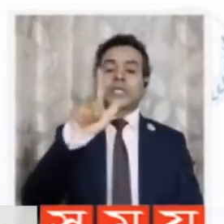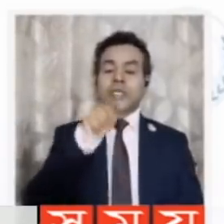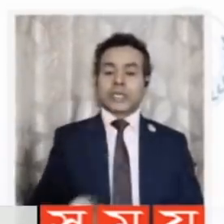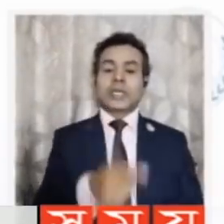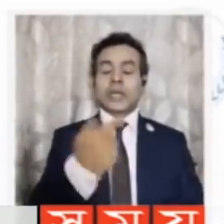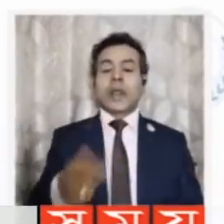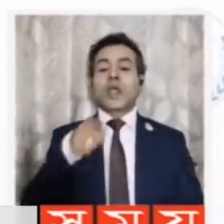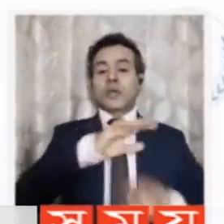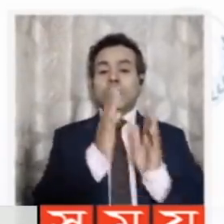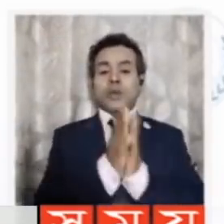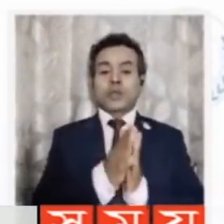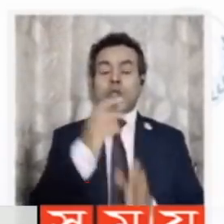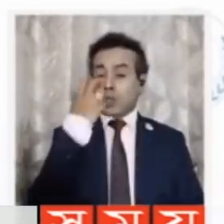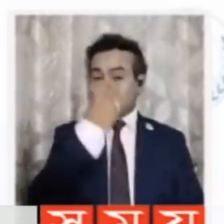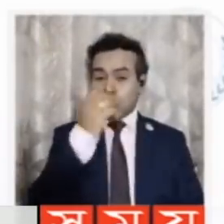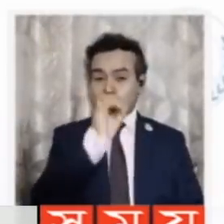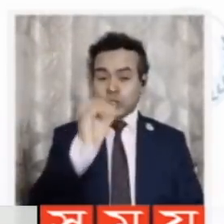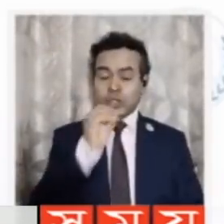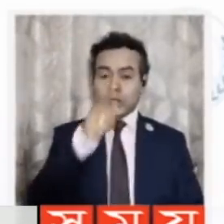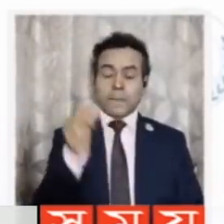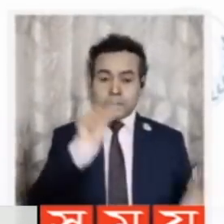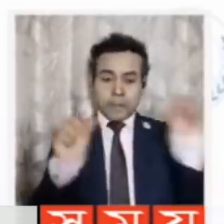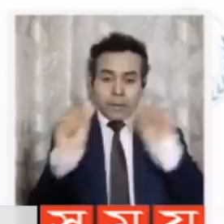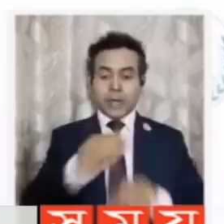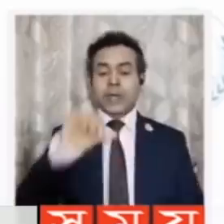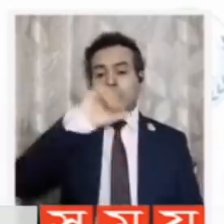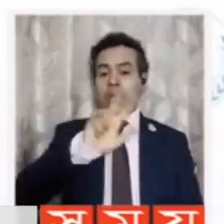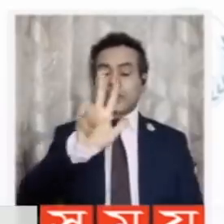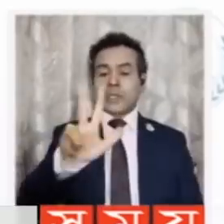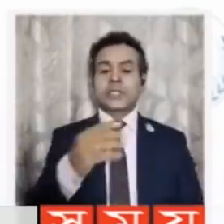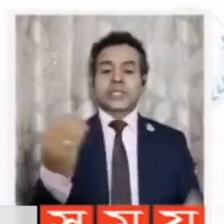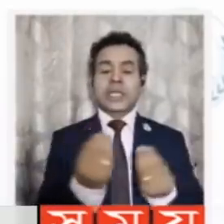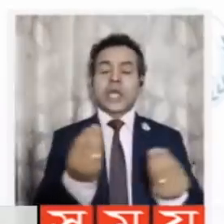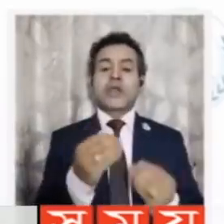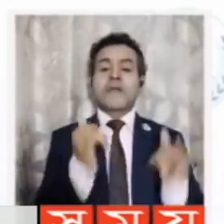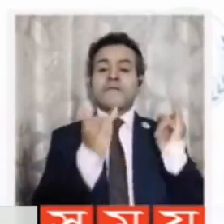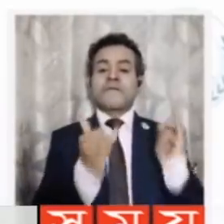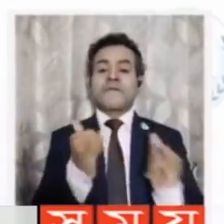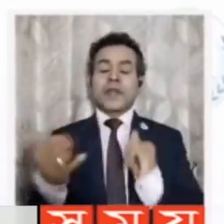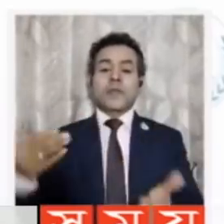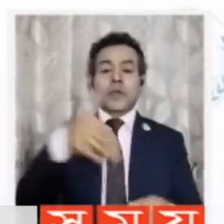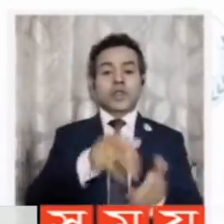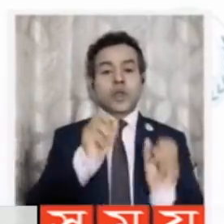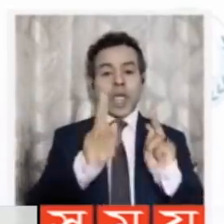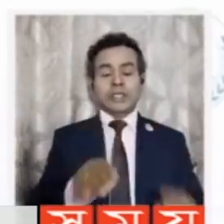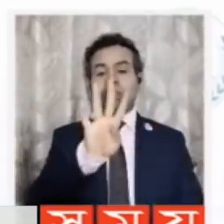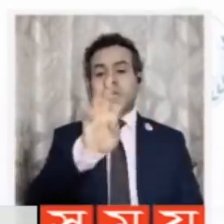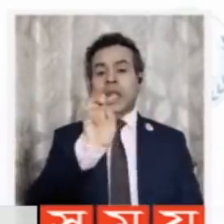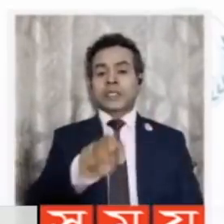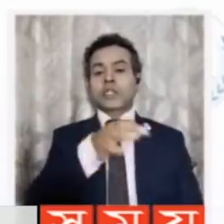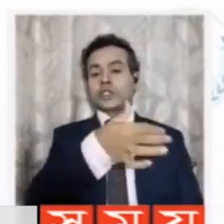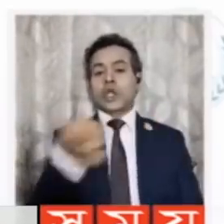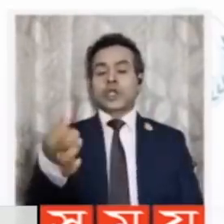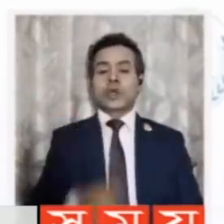সংখ্যা 98টি, সারা দেশে সাধারণ বেডে ভর্তিকৃত রোগীর সংখ্যা 4628 জন, আইসিইউতে